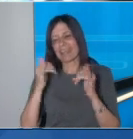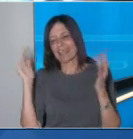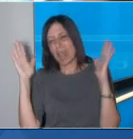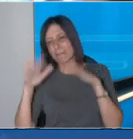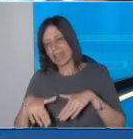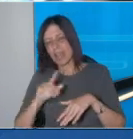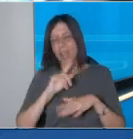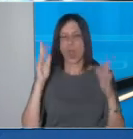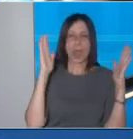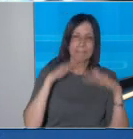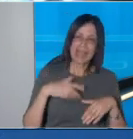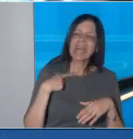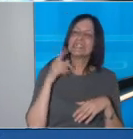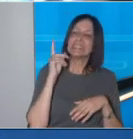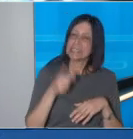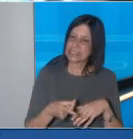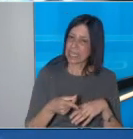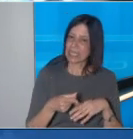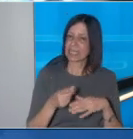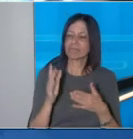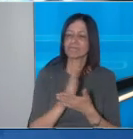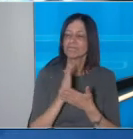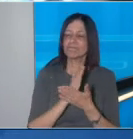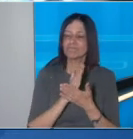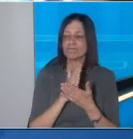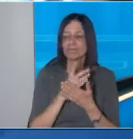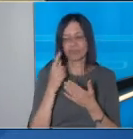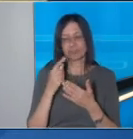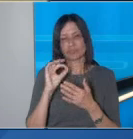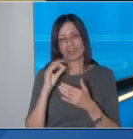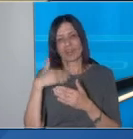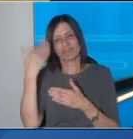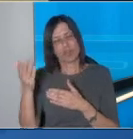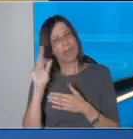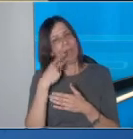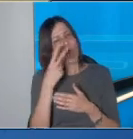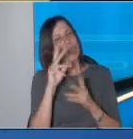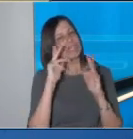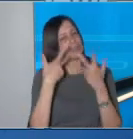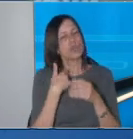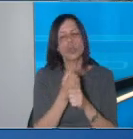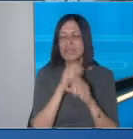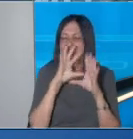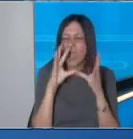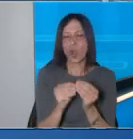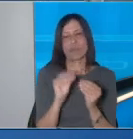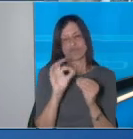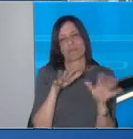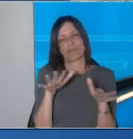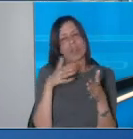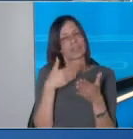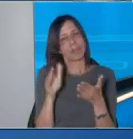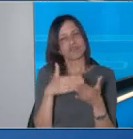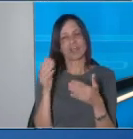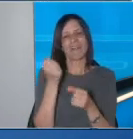לא להפיל. כן היה צורך בציפוף שורות, כלפי חוץ גם, וגם להראות לציבור שאנחנו עושים הכל כדי שהממשלה הזאת תמשיך